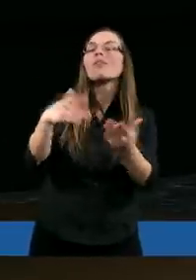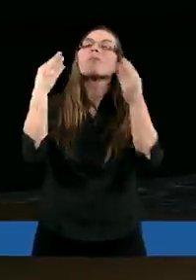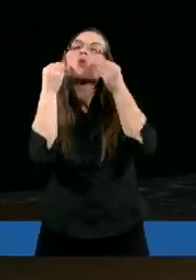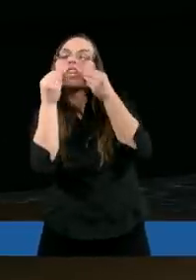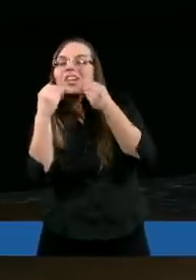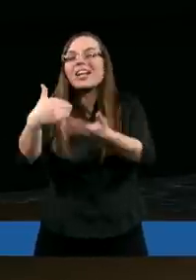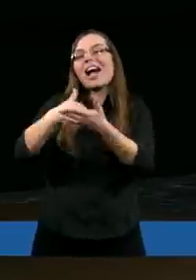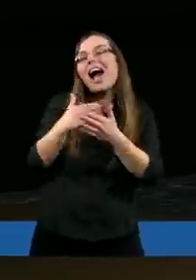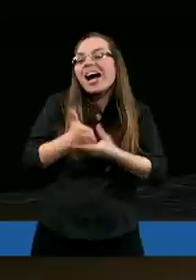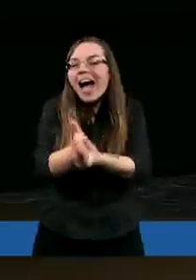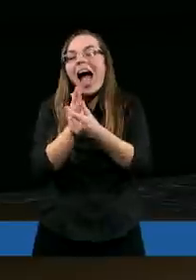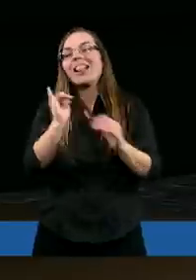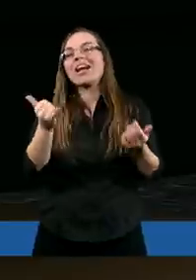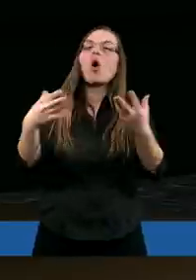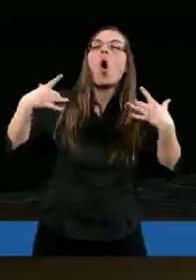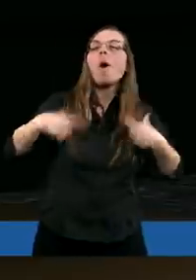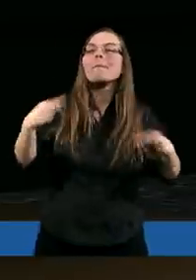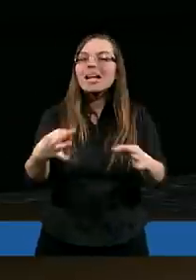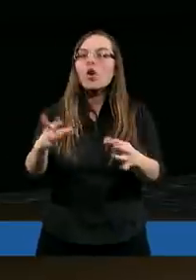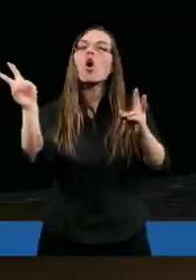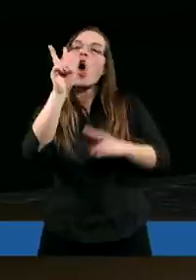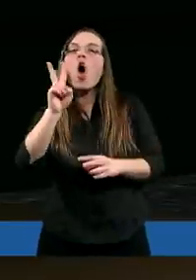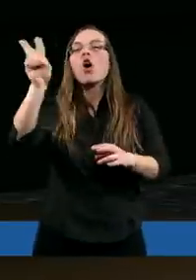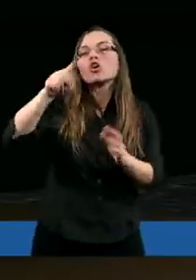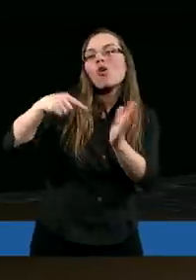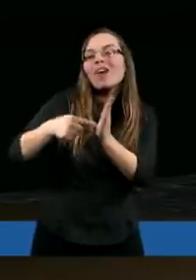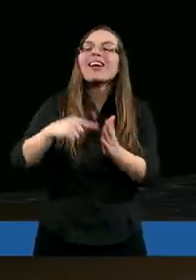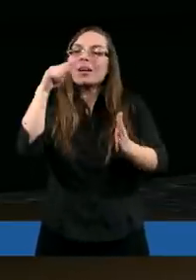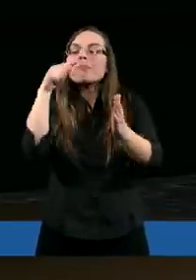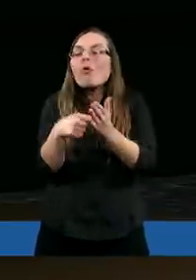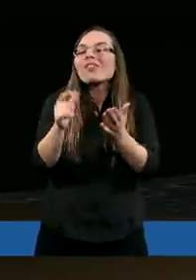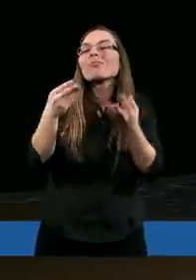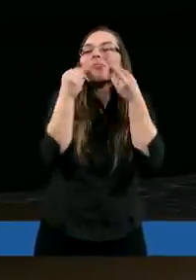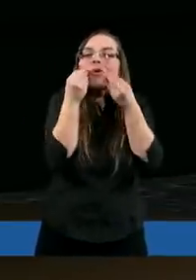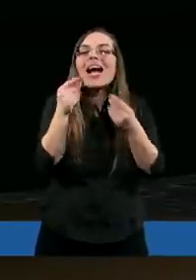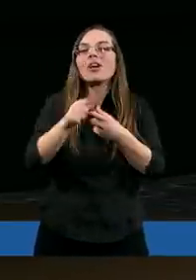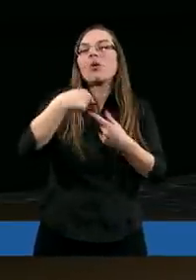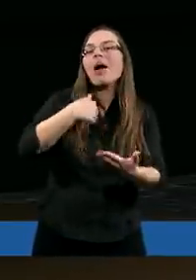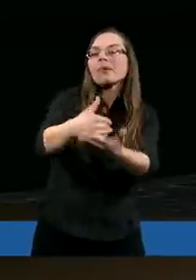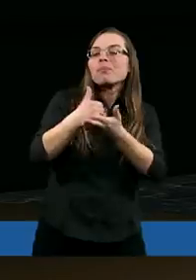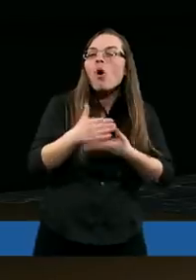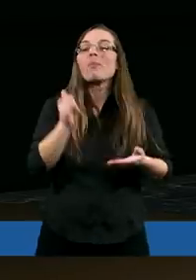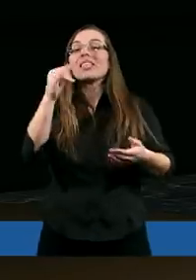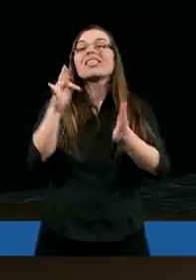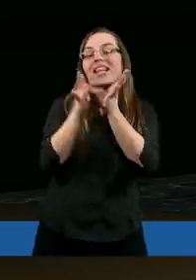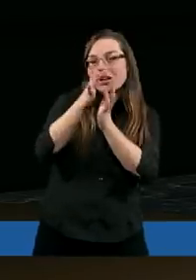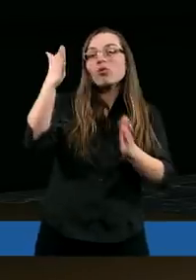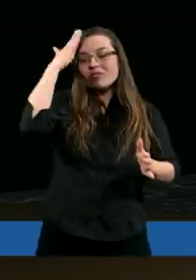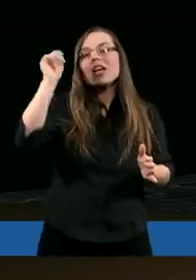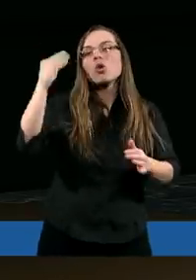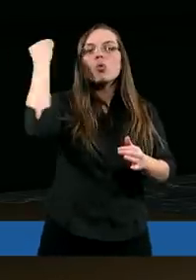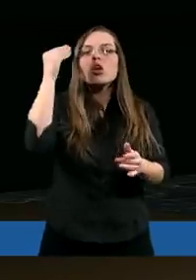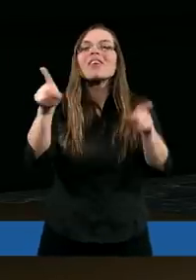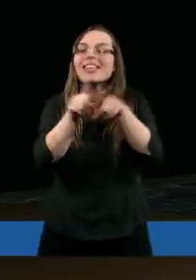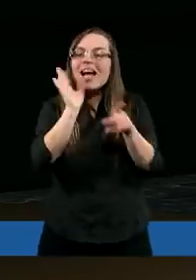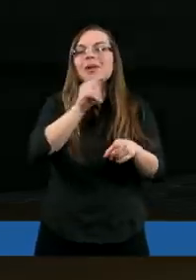pocieszenia, obecności kogoś, kto go właśnie podniesie, pocieszy. I Jezus wiedział, że uczniowie też tego będą